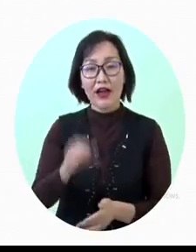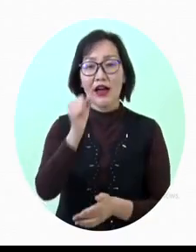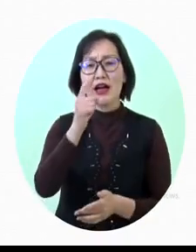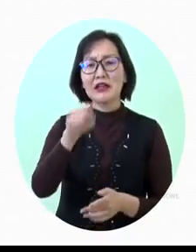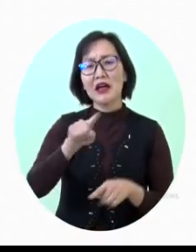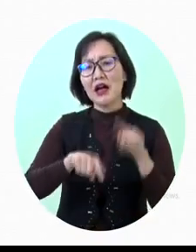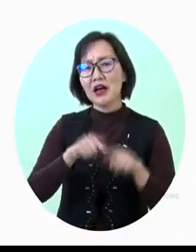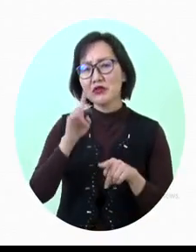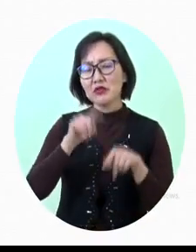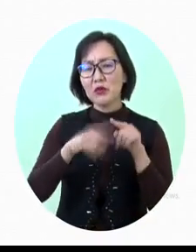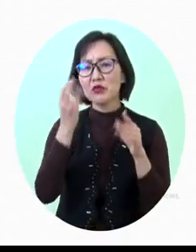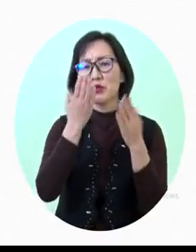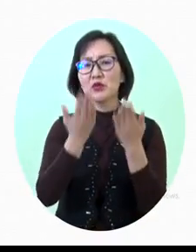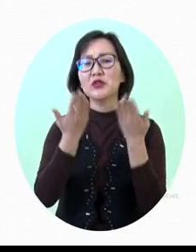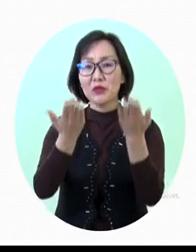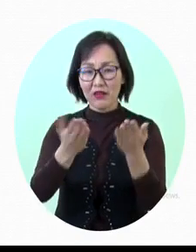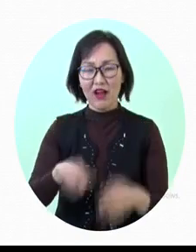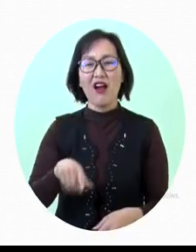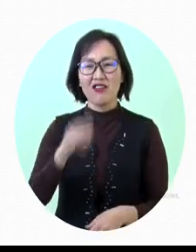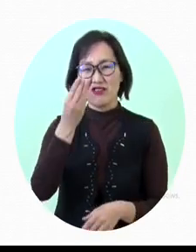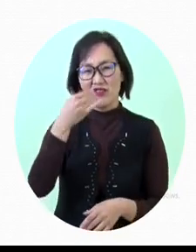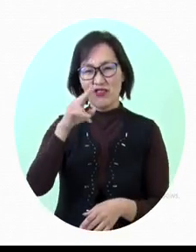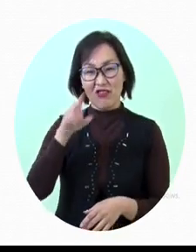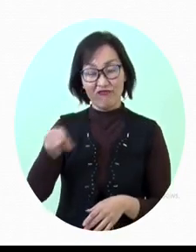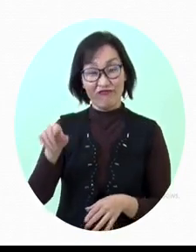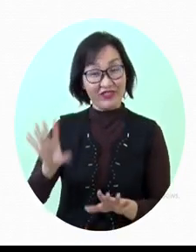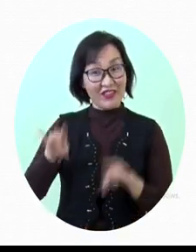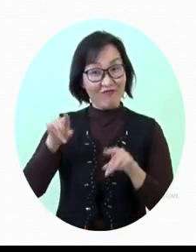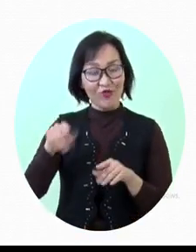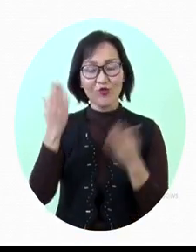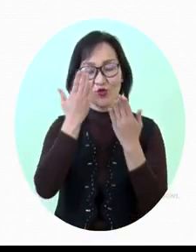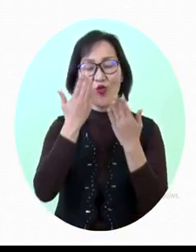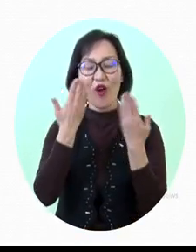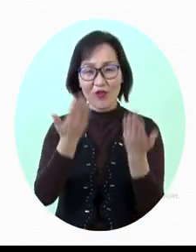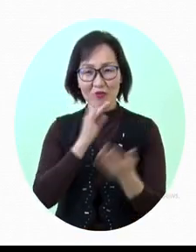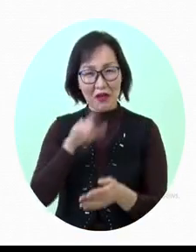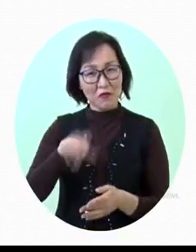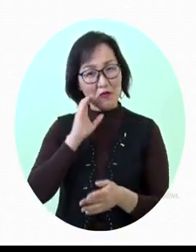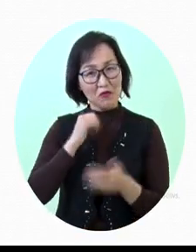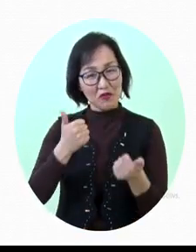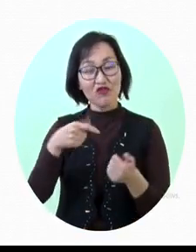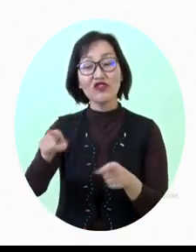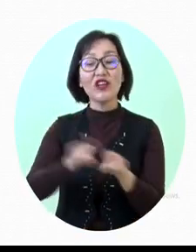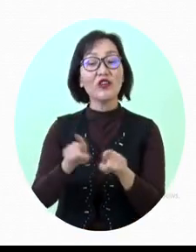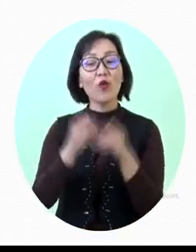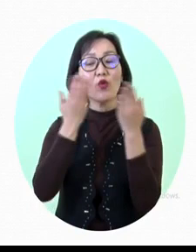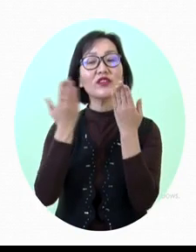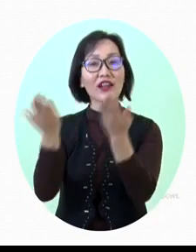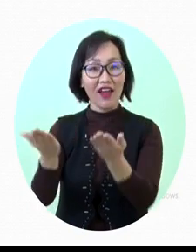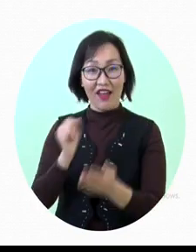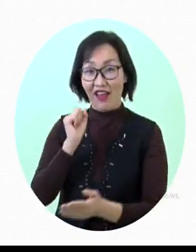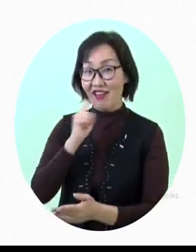уншиж байгаа юм бэ? Шидтний тухай ном уншиж байна. Үнэхээр сонирхолтой юм аа. Чиич гэсэн